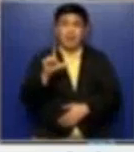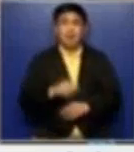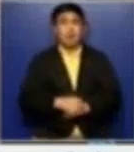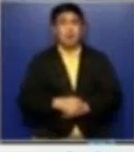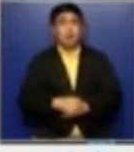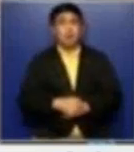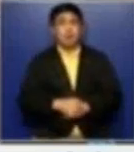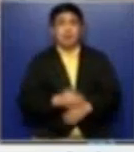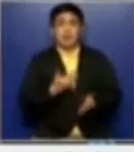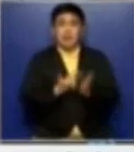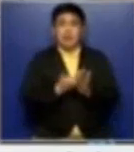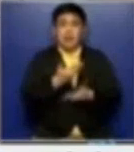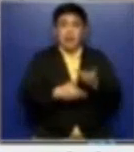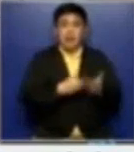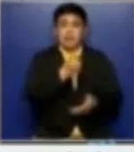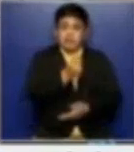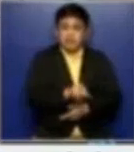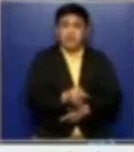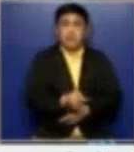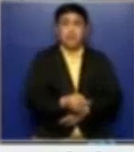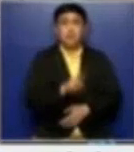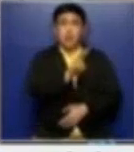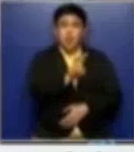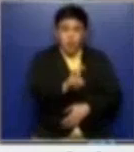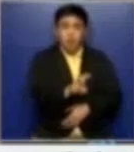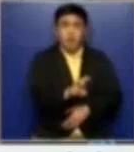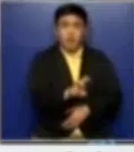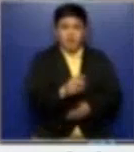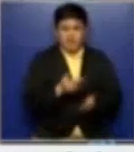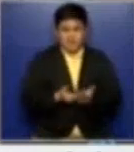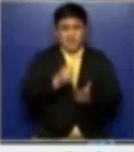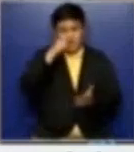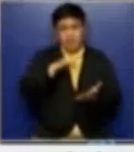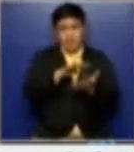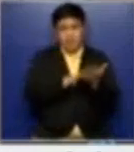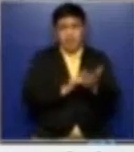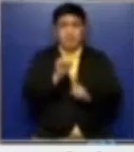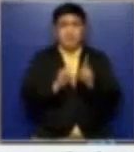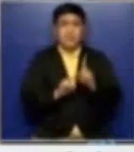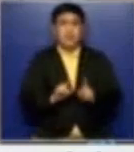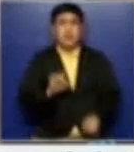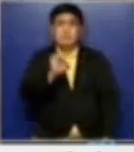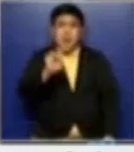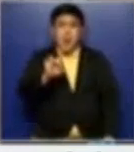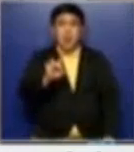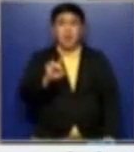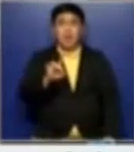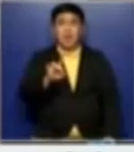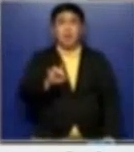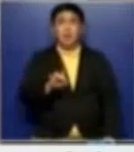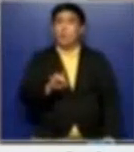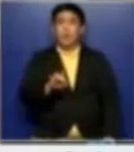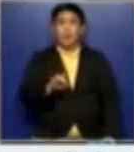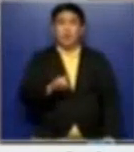จากราคาจริงที่อิสราเขาไปสอบในอินเทอร์เน็ต200กว่าล้านแต่มาซื้อขายประมูลกันไปที่แล้วอ่ะ800กว่าล้าน2